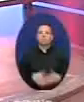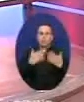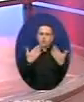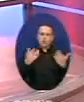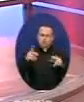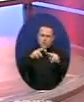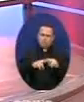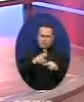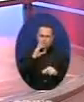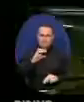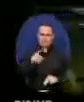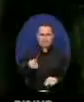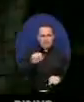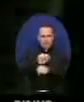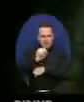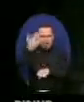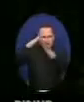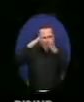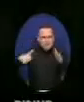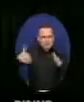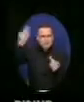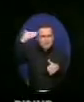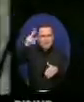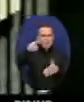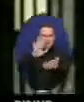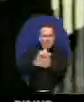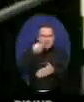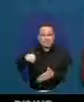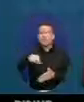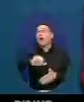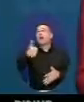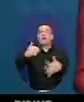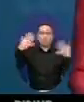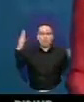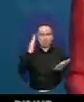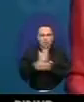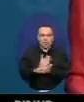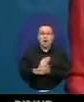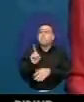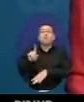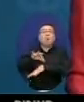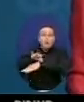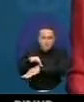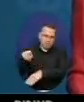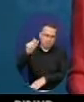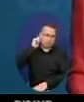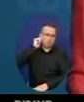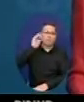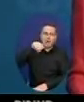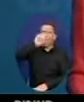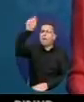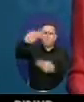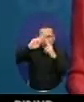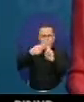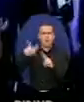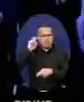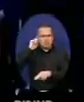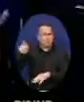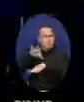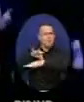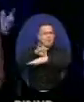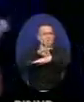תודה שנשארתם איתנו. את המחאה החברתית ב-2011, הגדולה ביותר שידענו, הובילו נשים. גם בעולם נשים תופסות מקומות בולטים